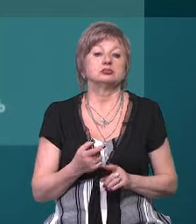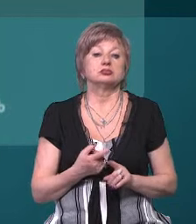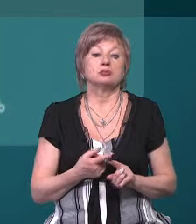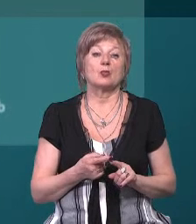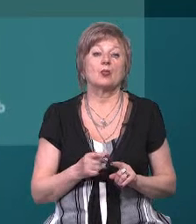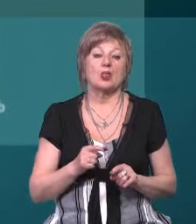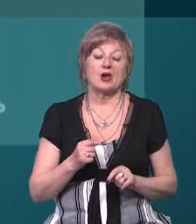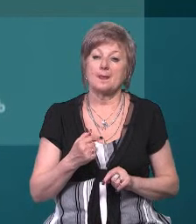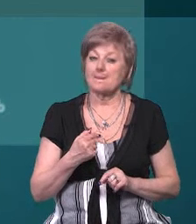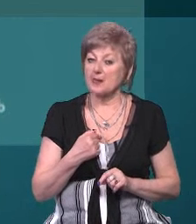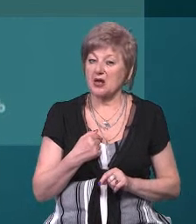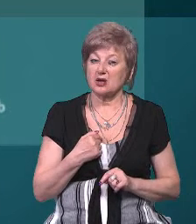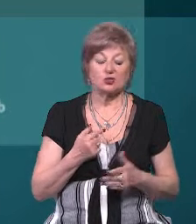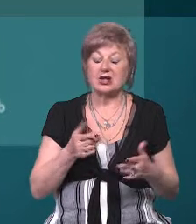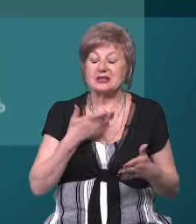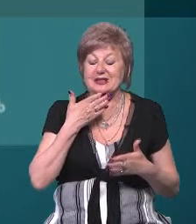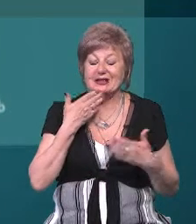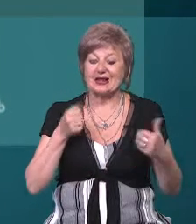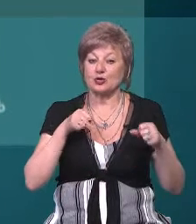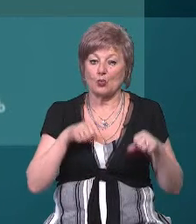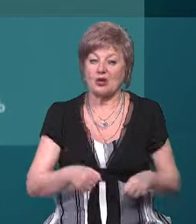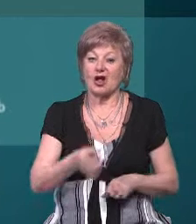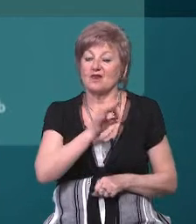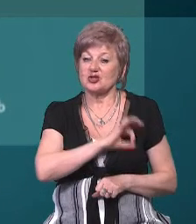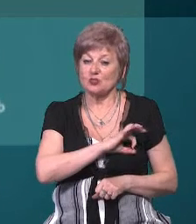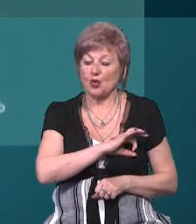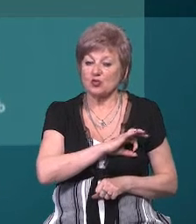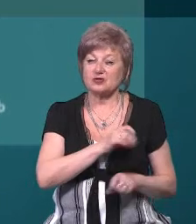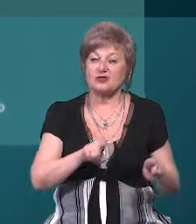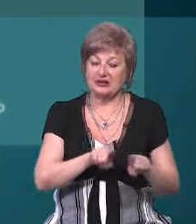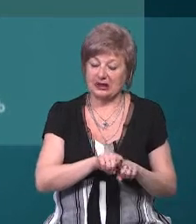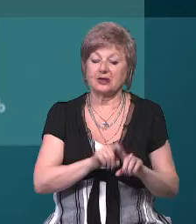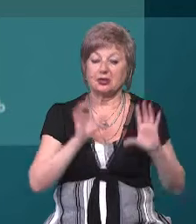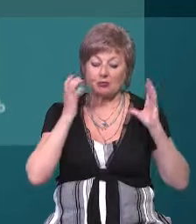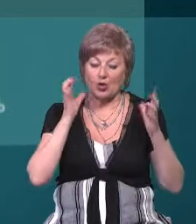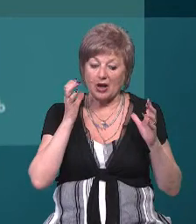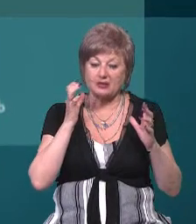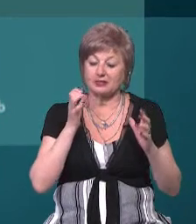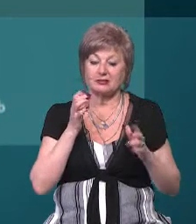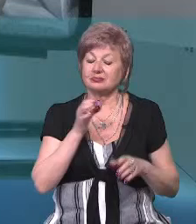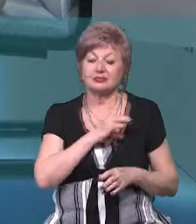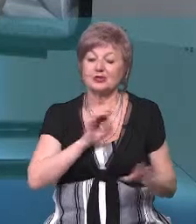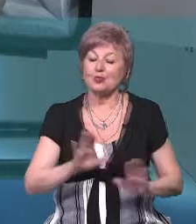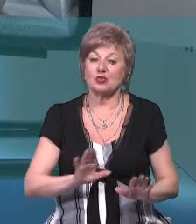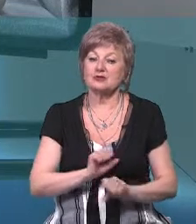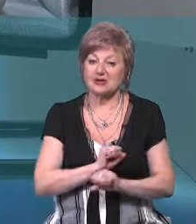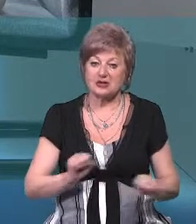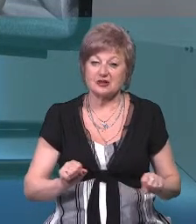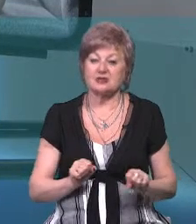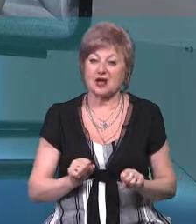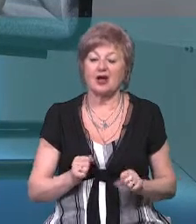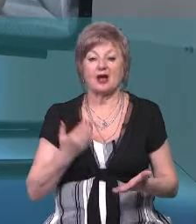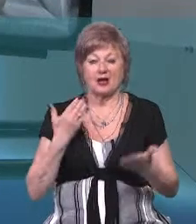заблокований. Національна рада не має права користуватися таким обладнанням. Це спецобладнання, і воно знаходиться на балансі і